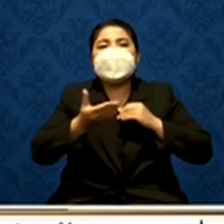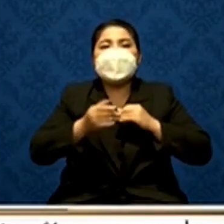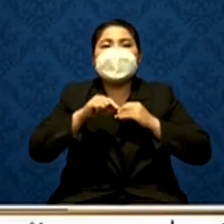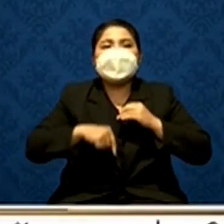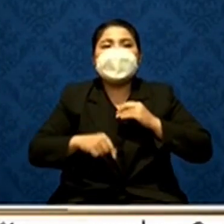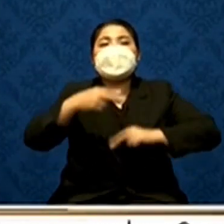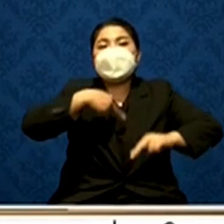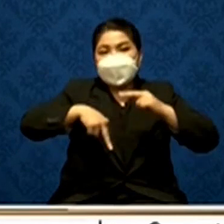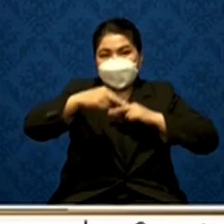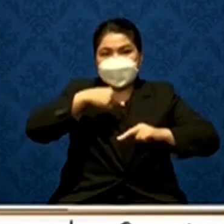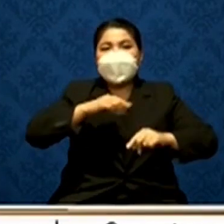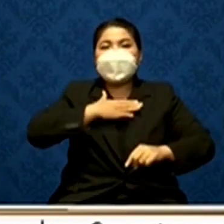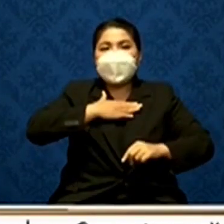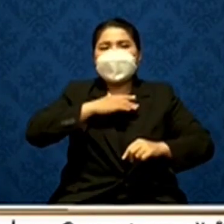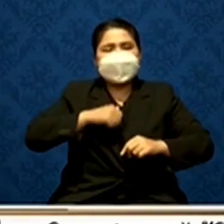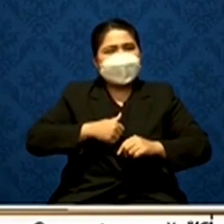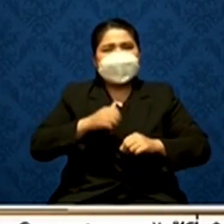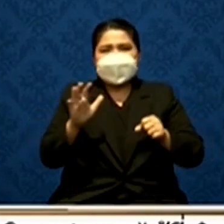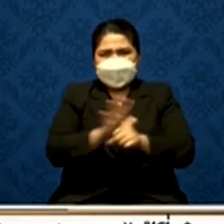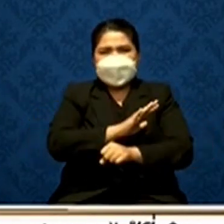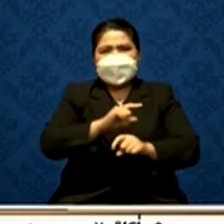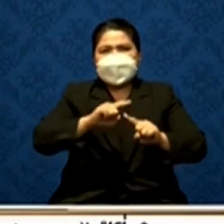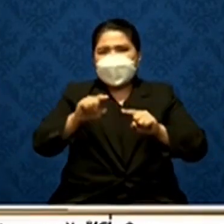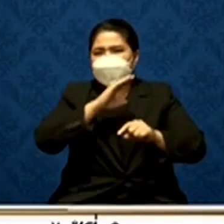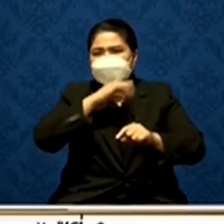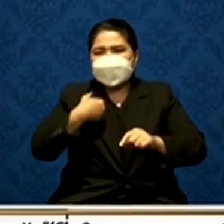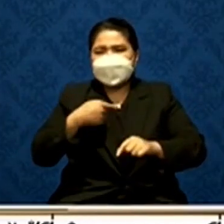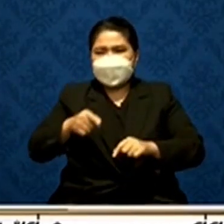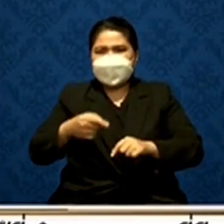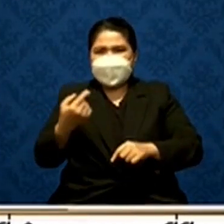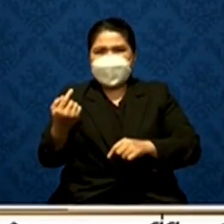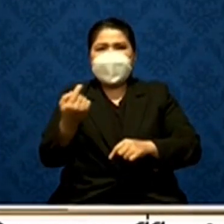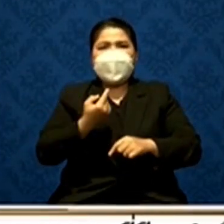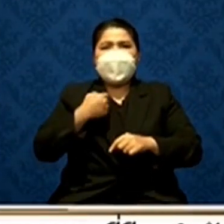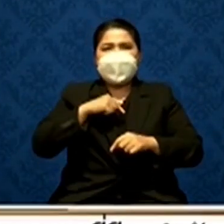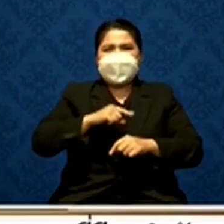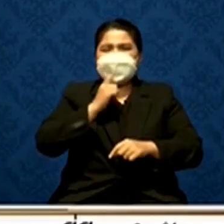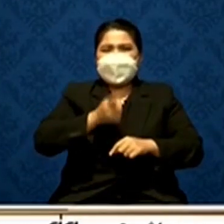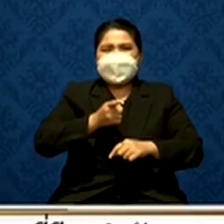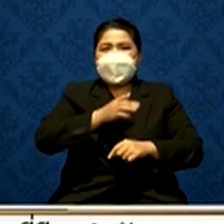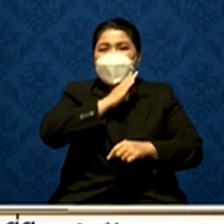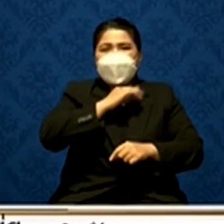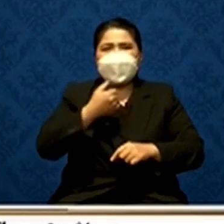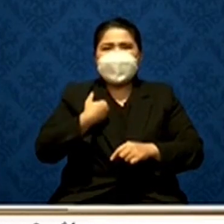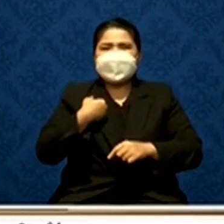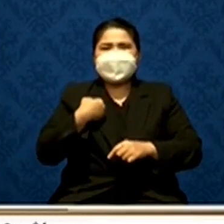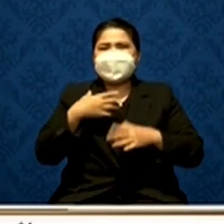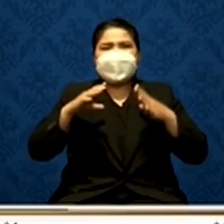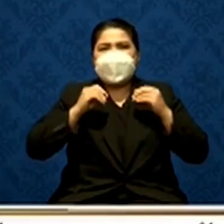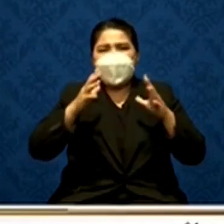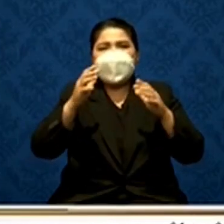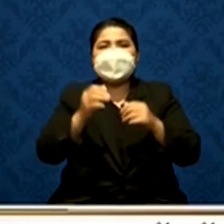เต็ที่แต่ผมนั้นจะไม่ยมใหใครมาบิดเบืือนข้อถาจริขออก บ playlist ธรฐานว่าผมขอใชเวลานิเดียว